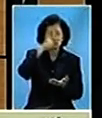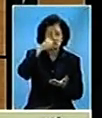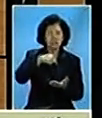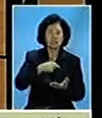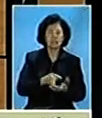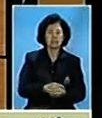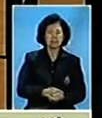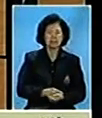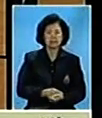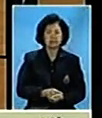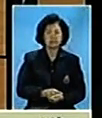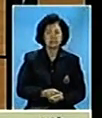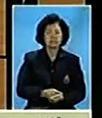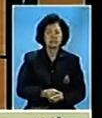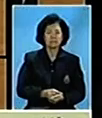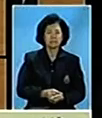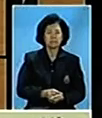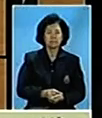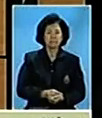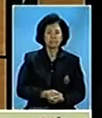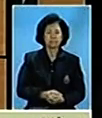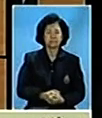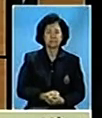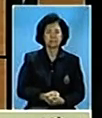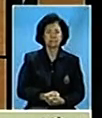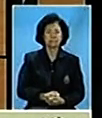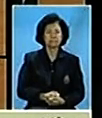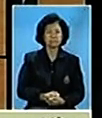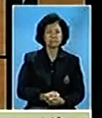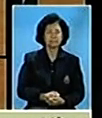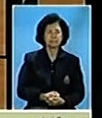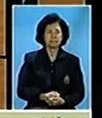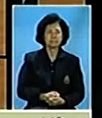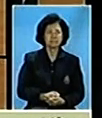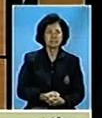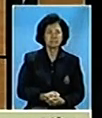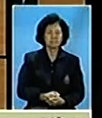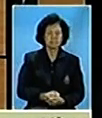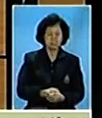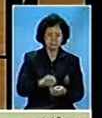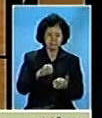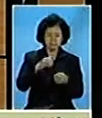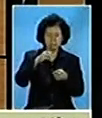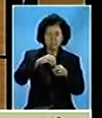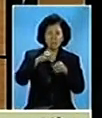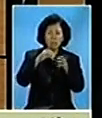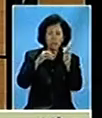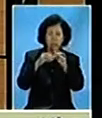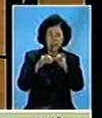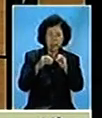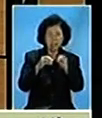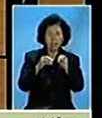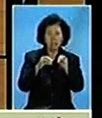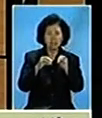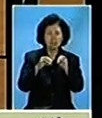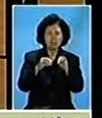องคือในตัวมาตรา